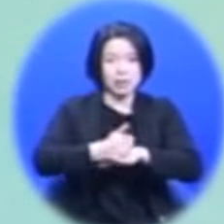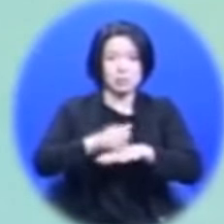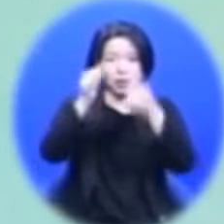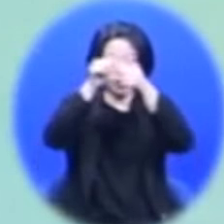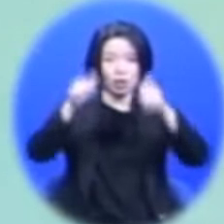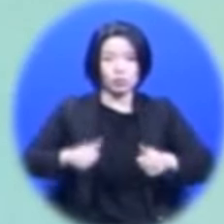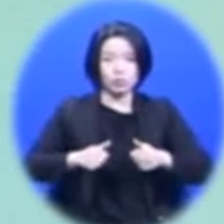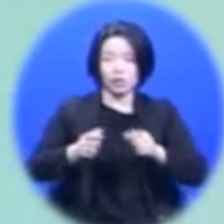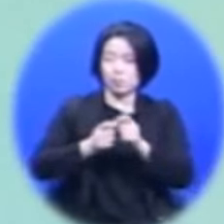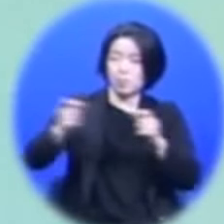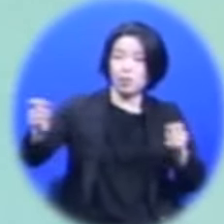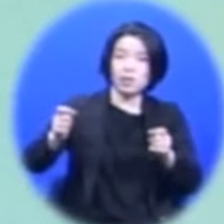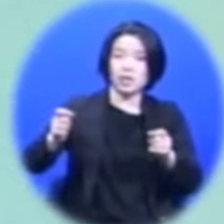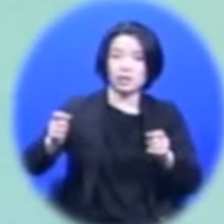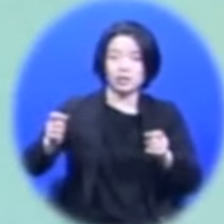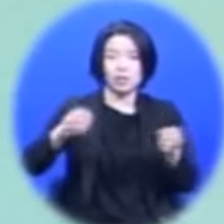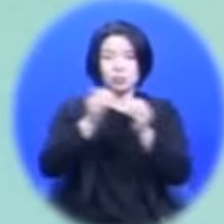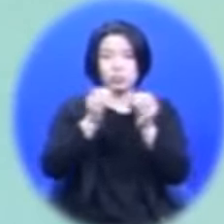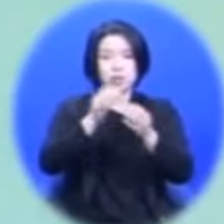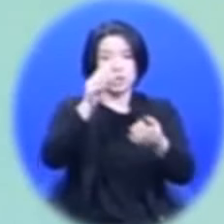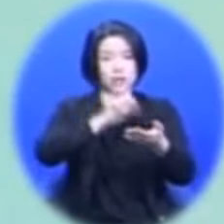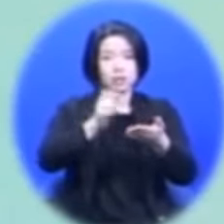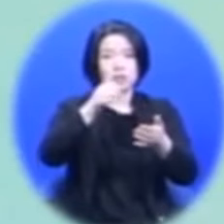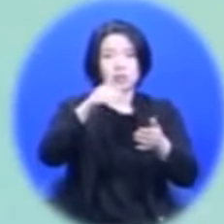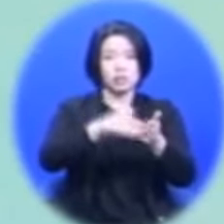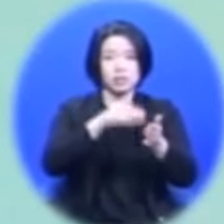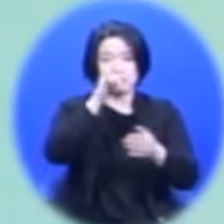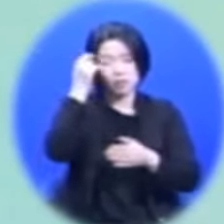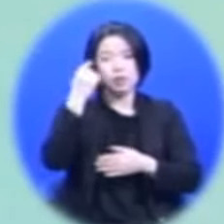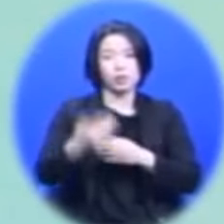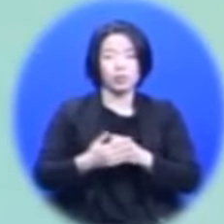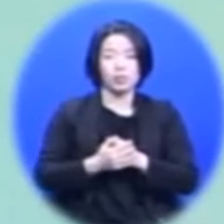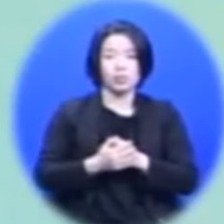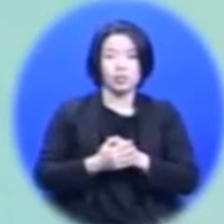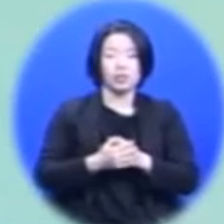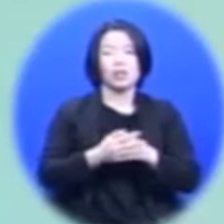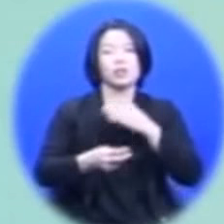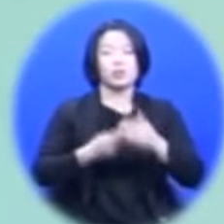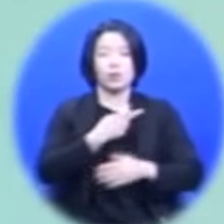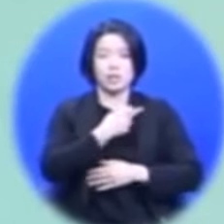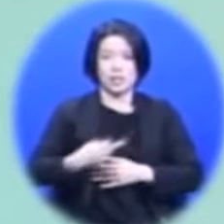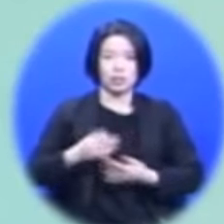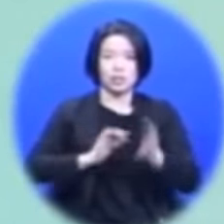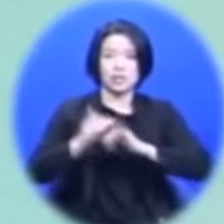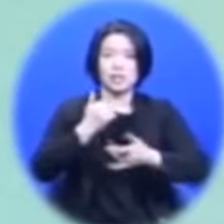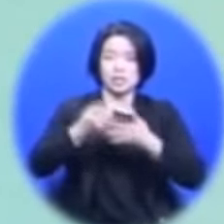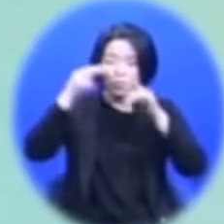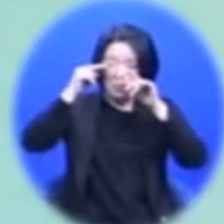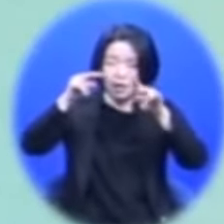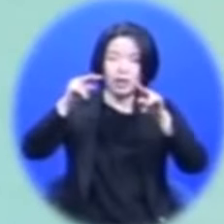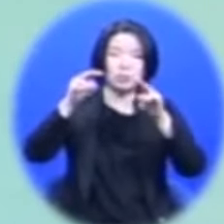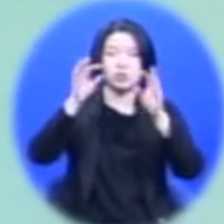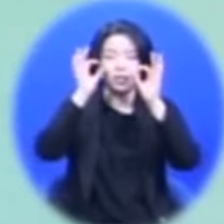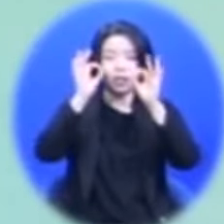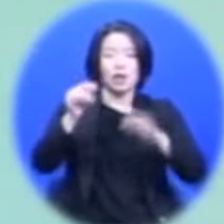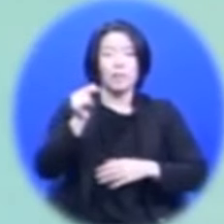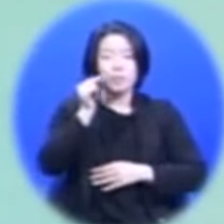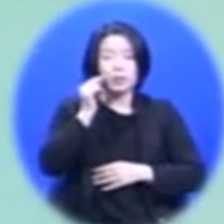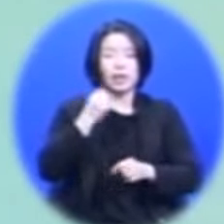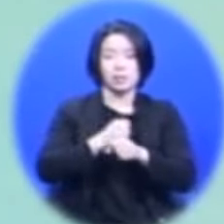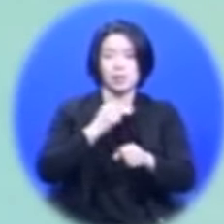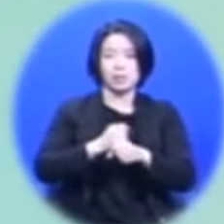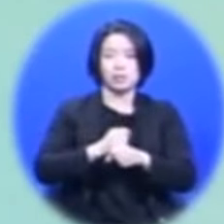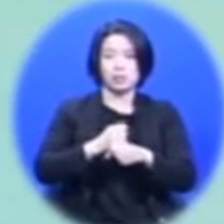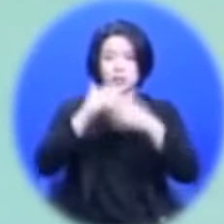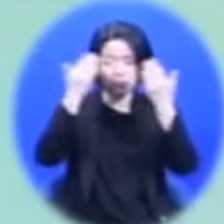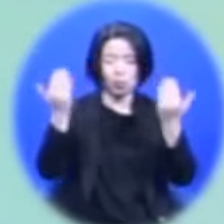멀리하라는 말씀으로 마치는 것일까? 요한사도는 예수님을 바라보지 못하게 만드는 것이 다